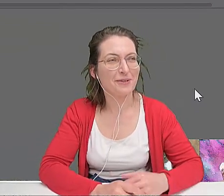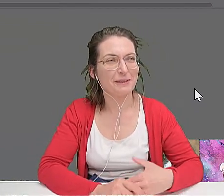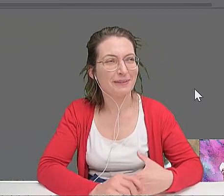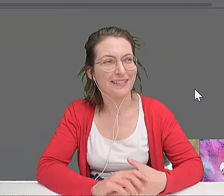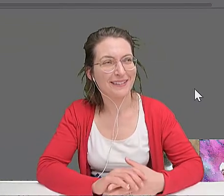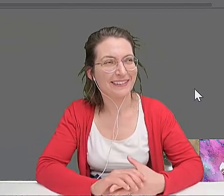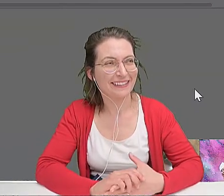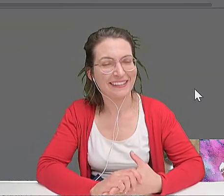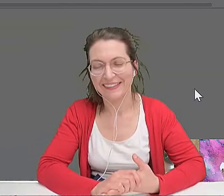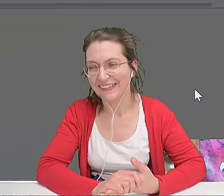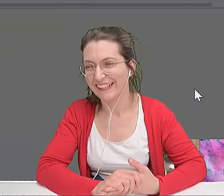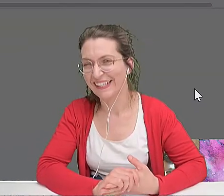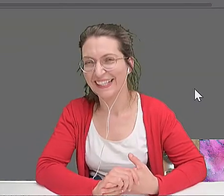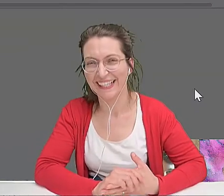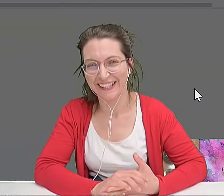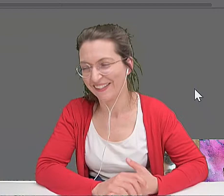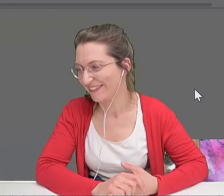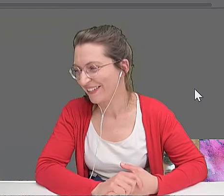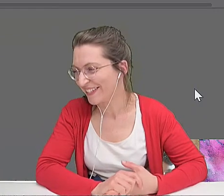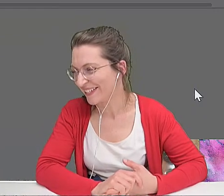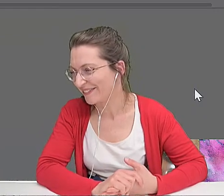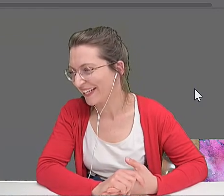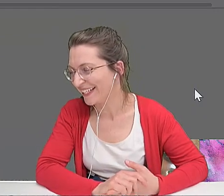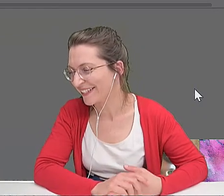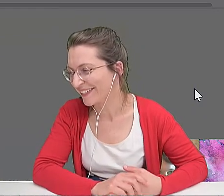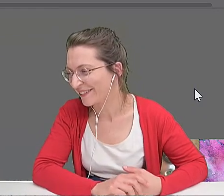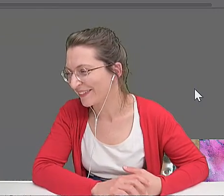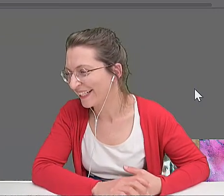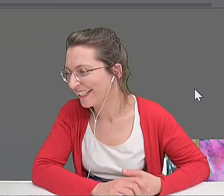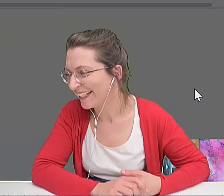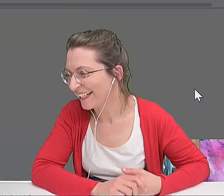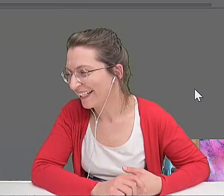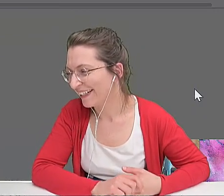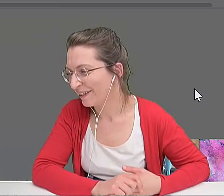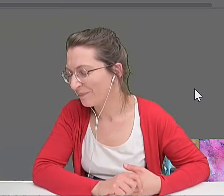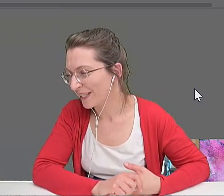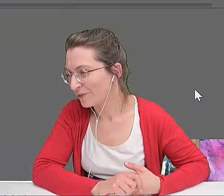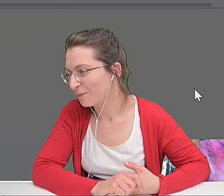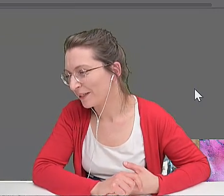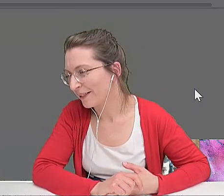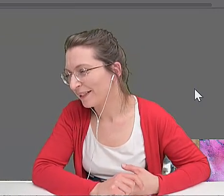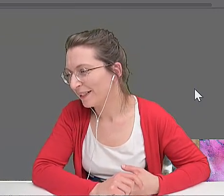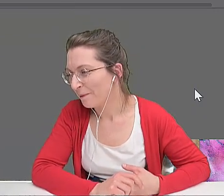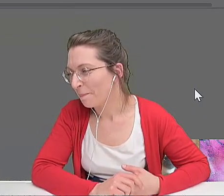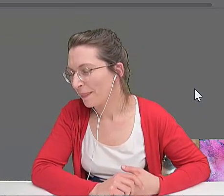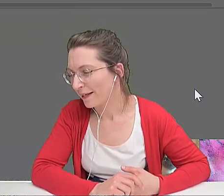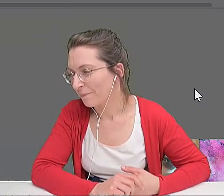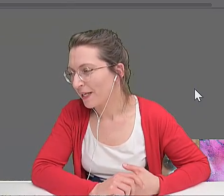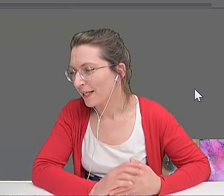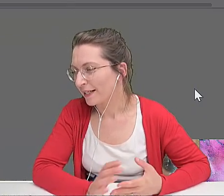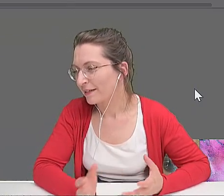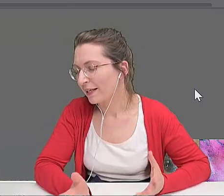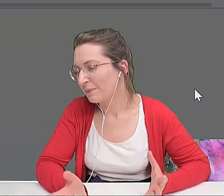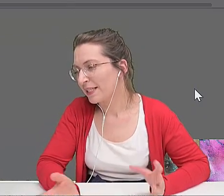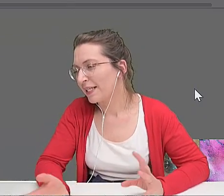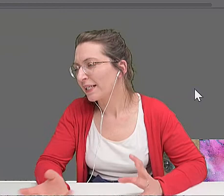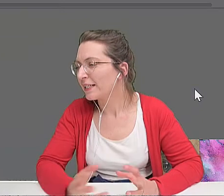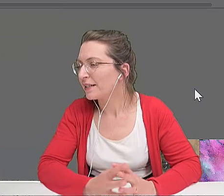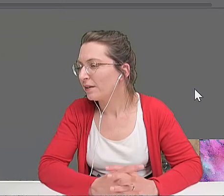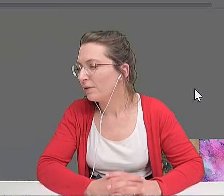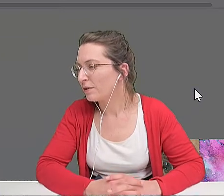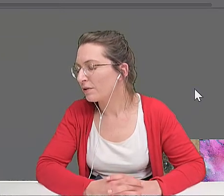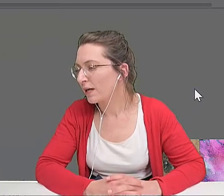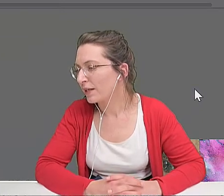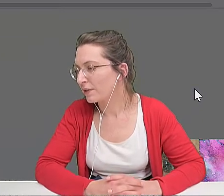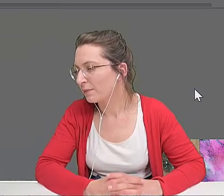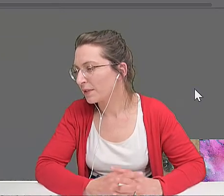die Grundschule, Peter. Dann gucken wir uns das mal an zusammen. Ja, super. Gibt es da eine